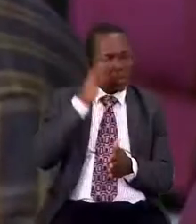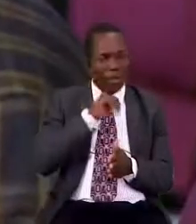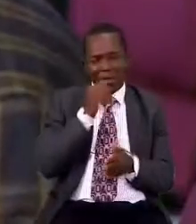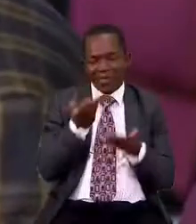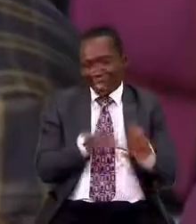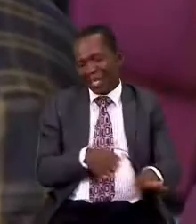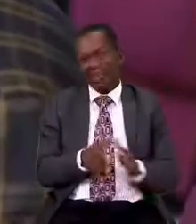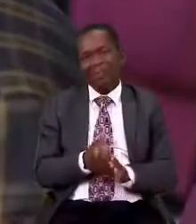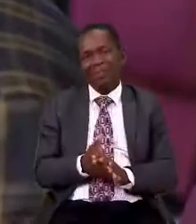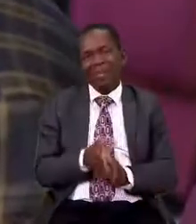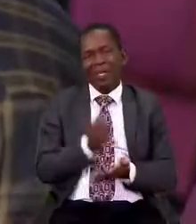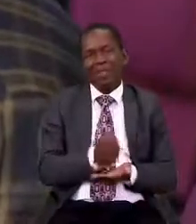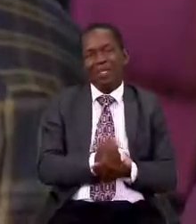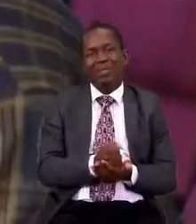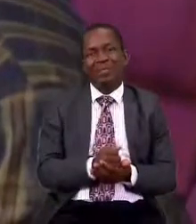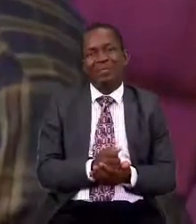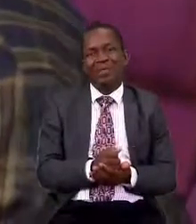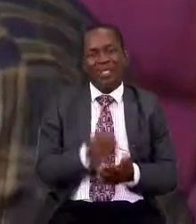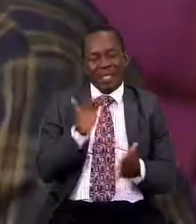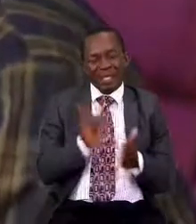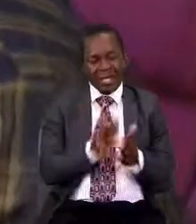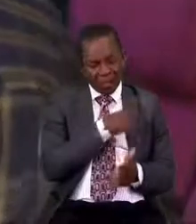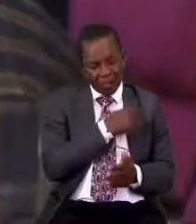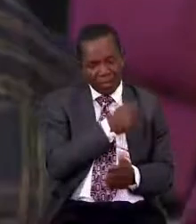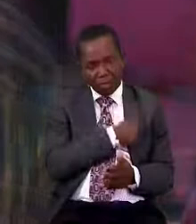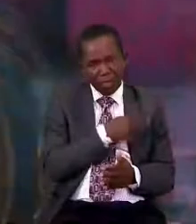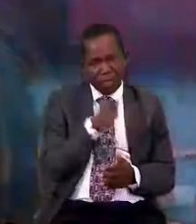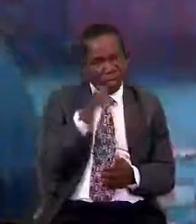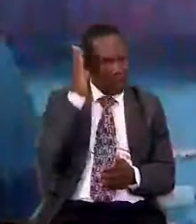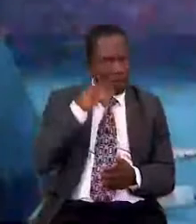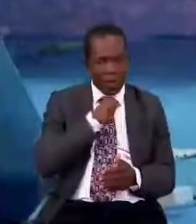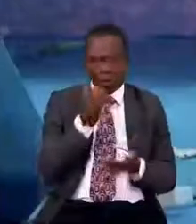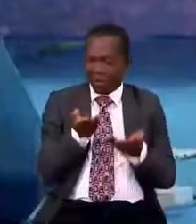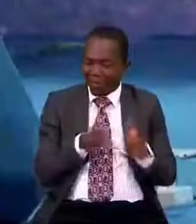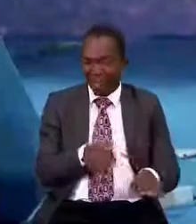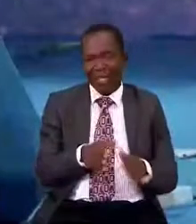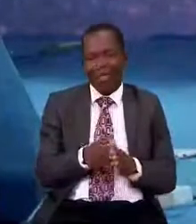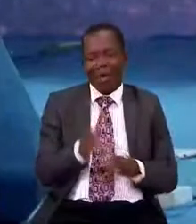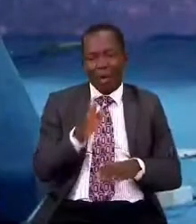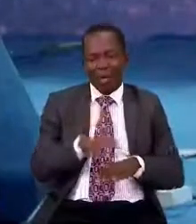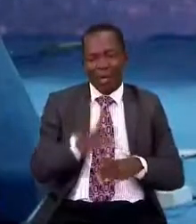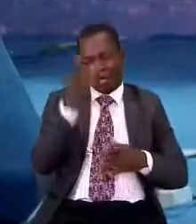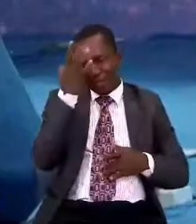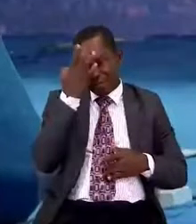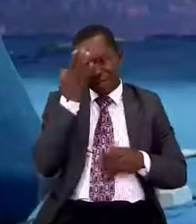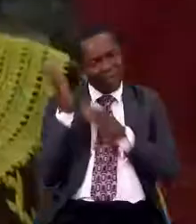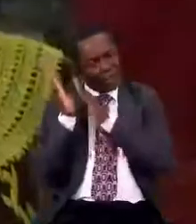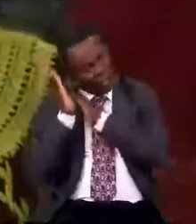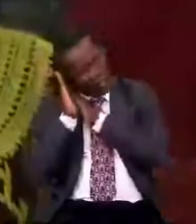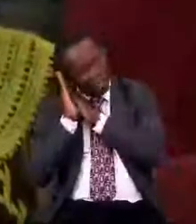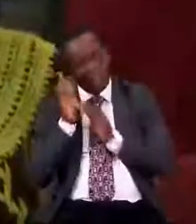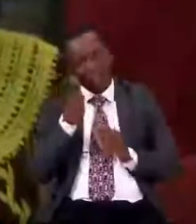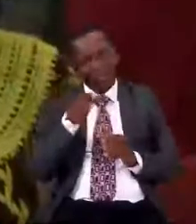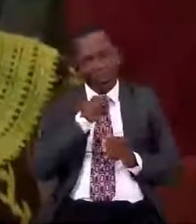pas. Sur le lit de maladie, tu ne mourras pas. Mon frère, mon ami